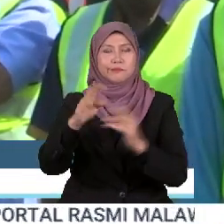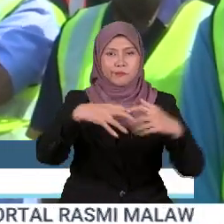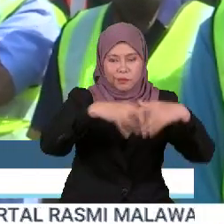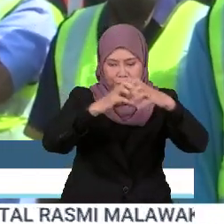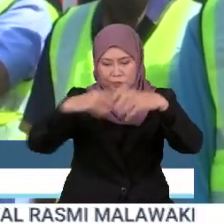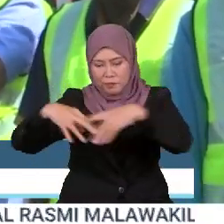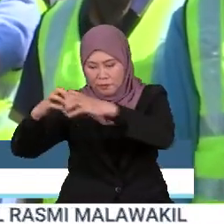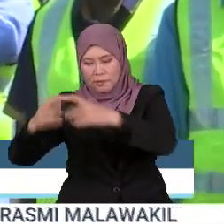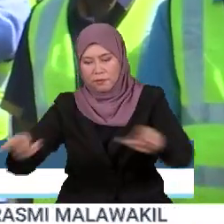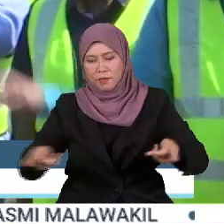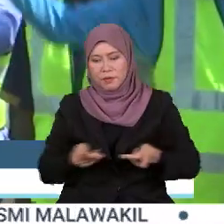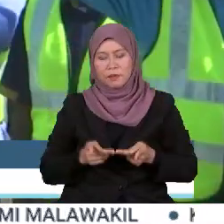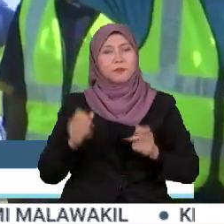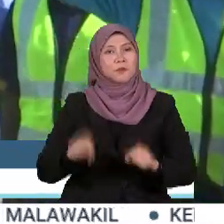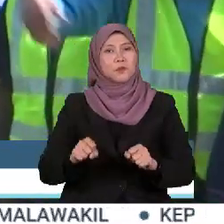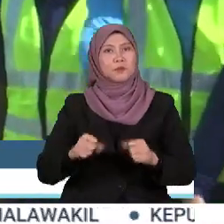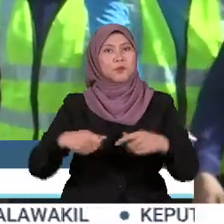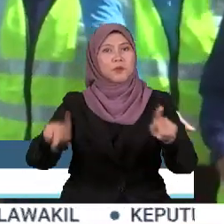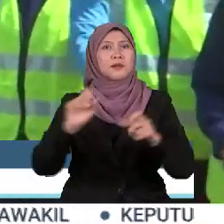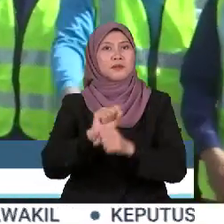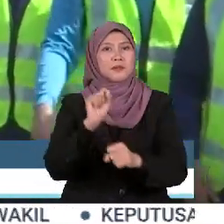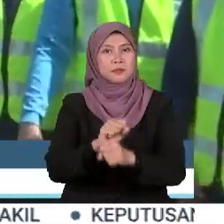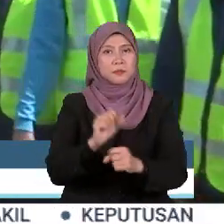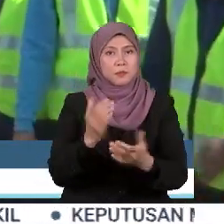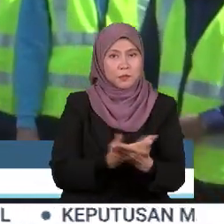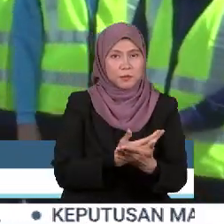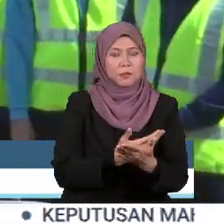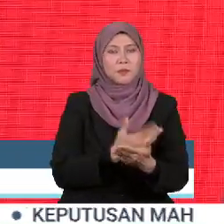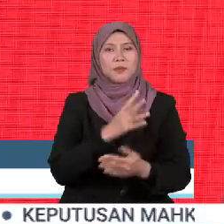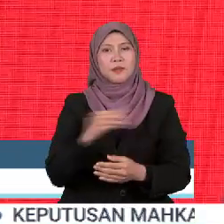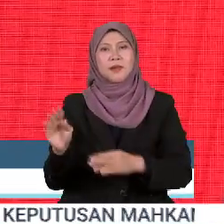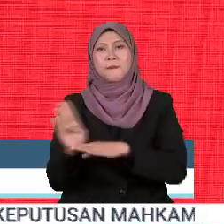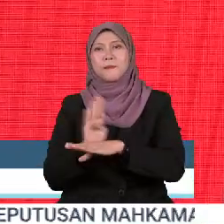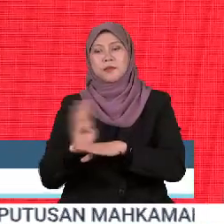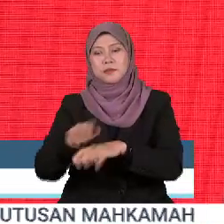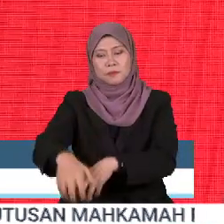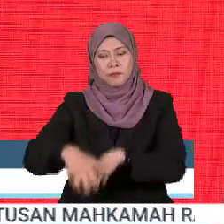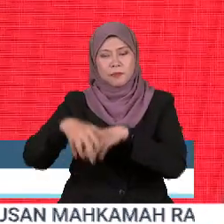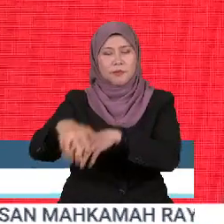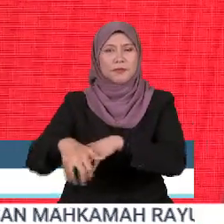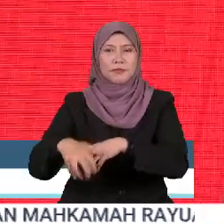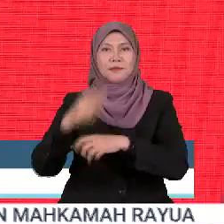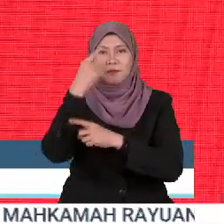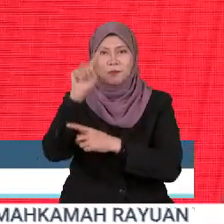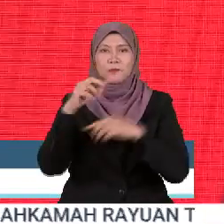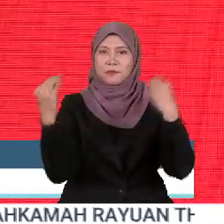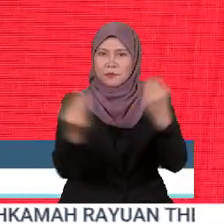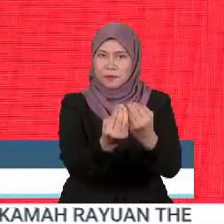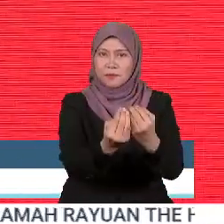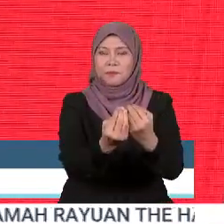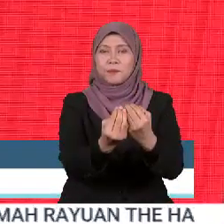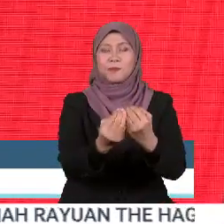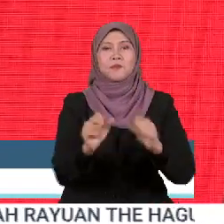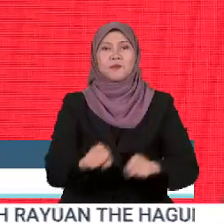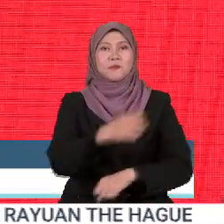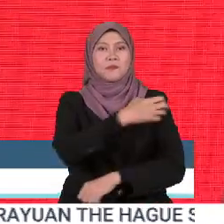bukan saja pencipta peluang pekerjaan baru dan prospek penegakan pertanian untuk masyarakat setempatan malah